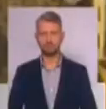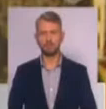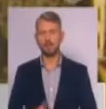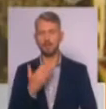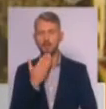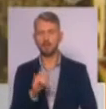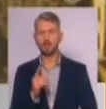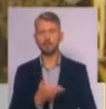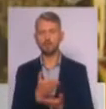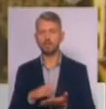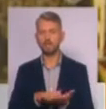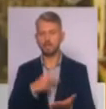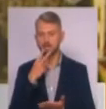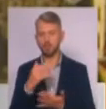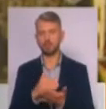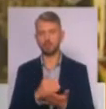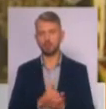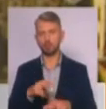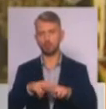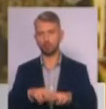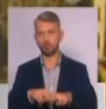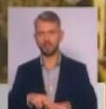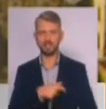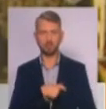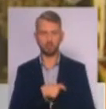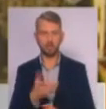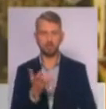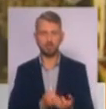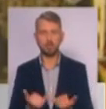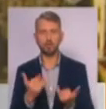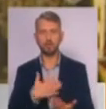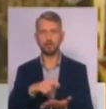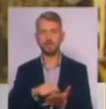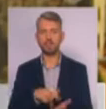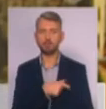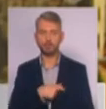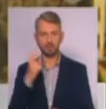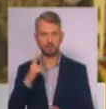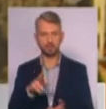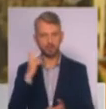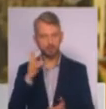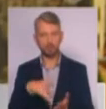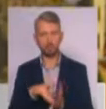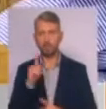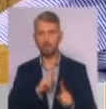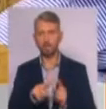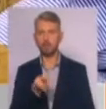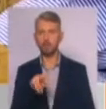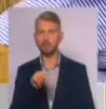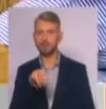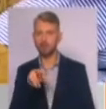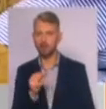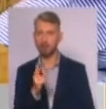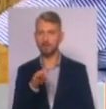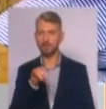Дякую за те, що ви залишаєтеся з нами. Триває ефір депутатської приймальні. Сьогодні в нашій студії депутат Київської міської ради пані Людмила Костенко. Ми говоримо про